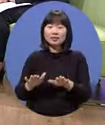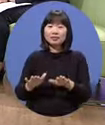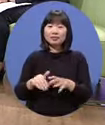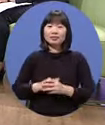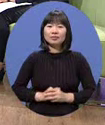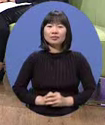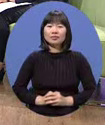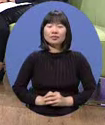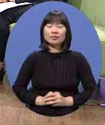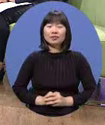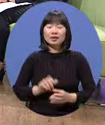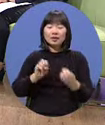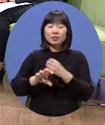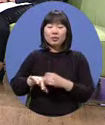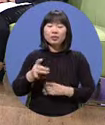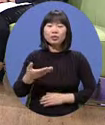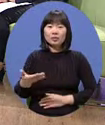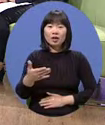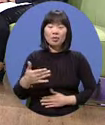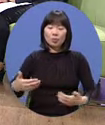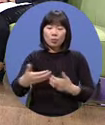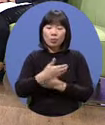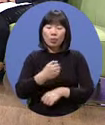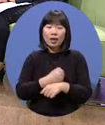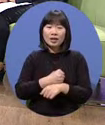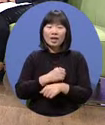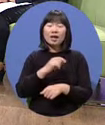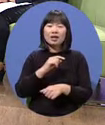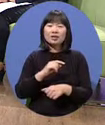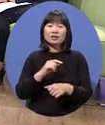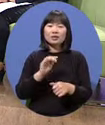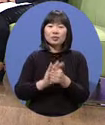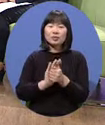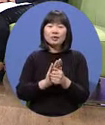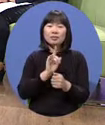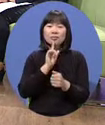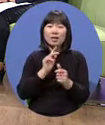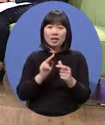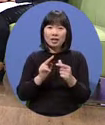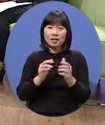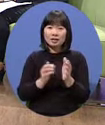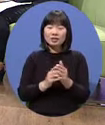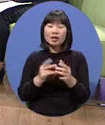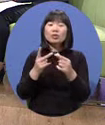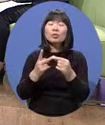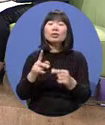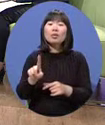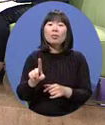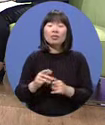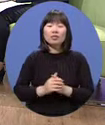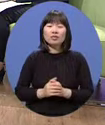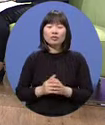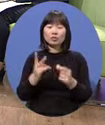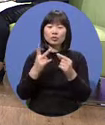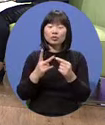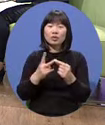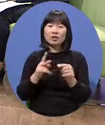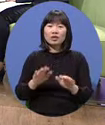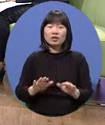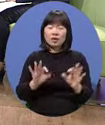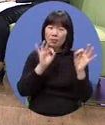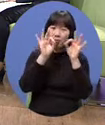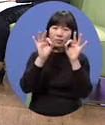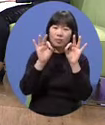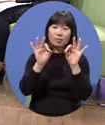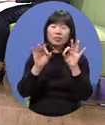이렇게 답을 먼저 주셨어요. 포옹하라라는 솔루션을 주셨고 그럼 두 번째 솔루션은 어떤 건가요? 네, 두 번째 네. 솔루션은